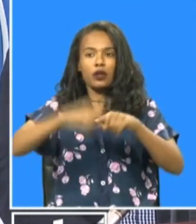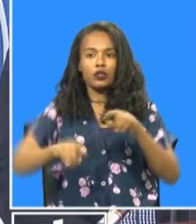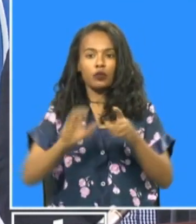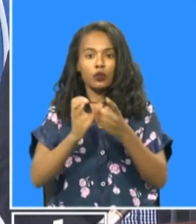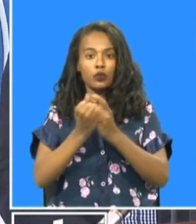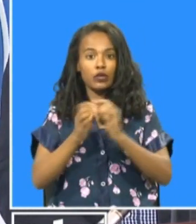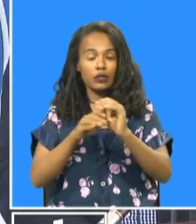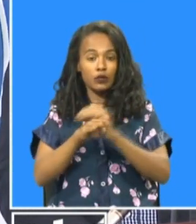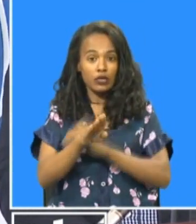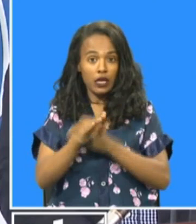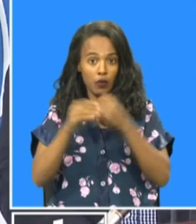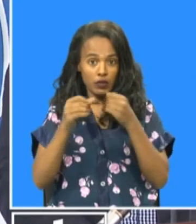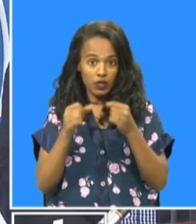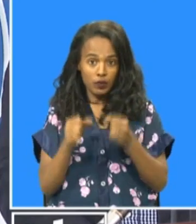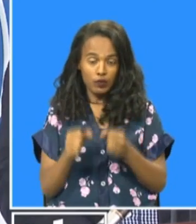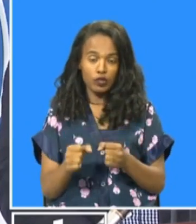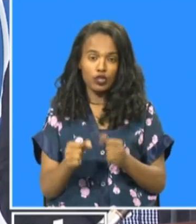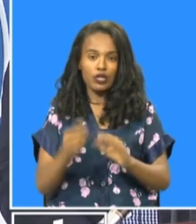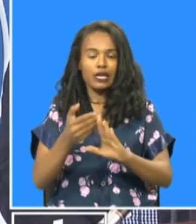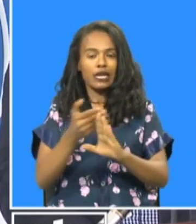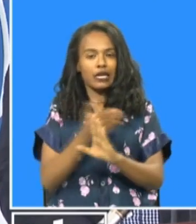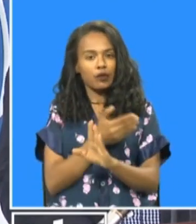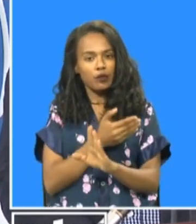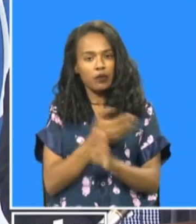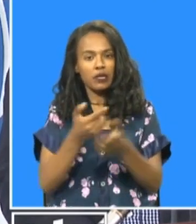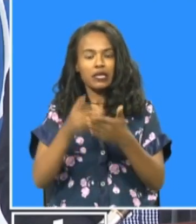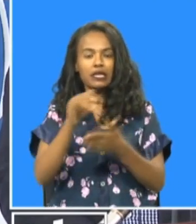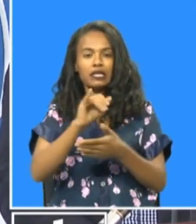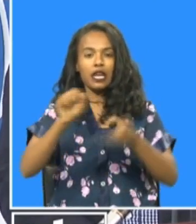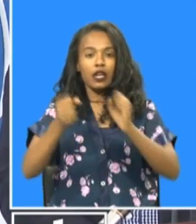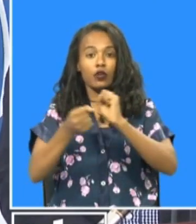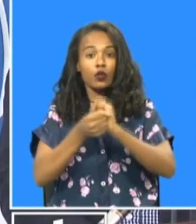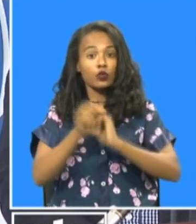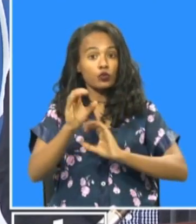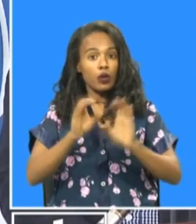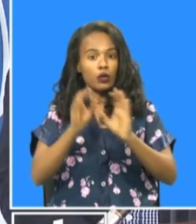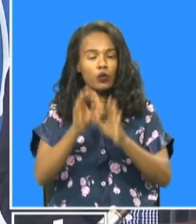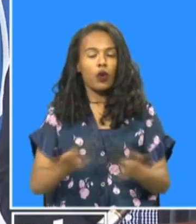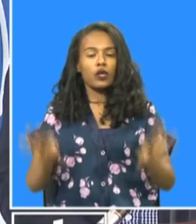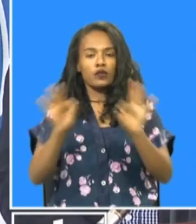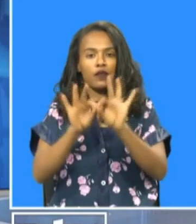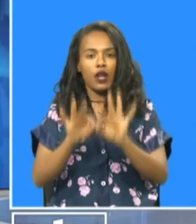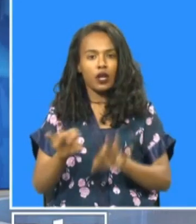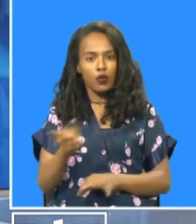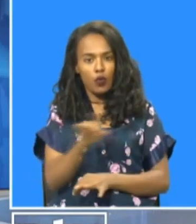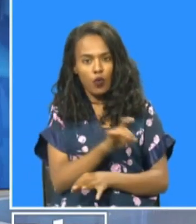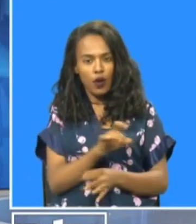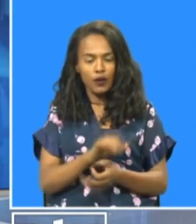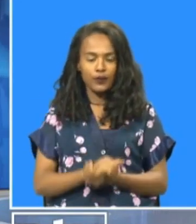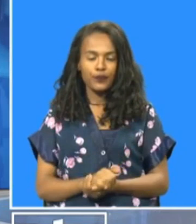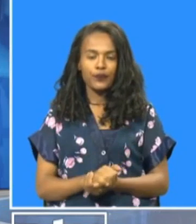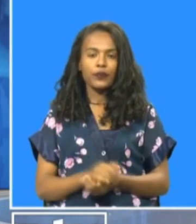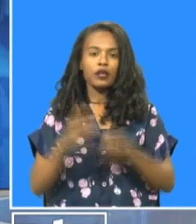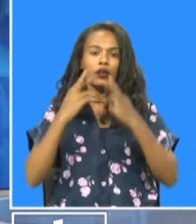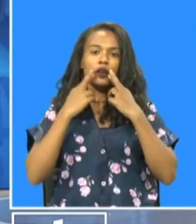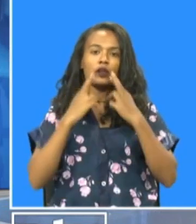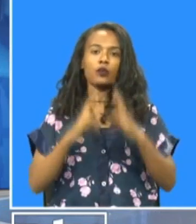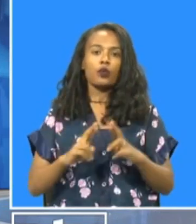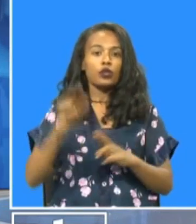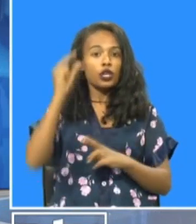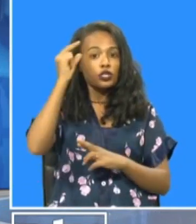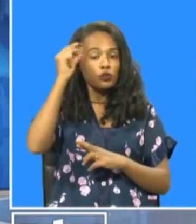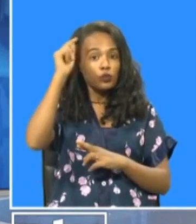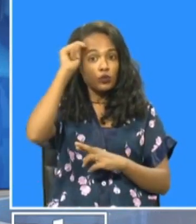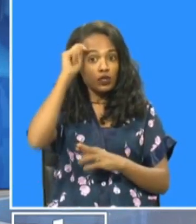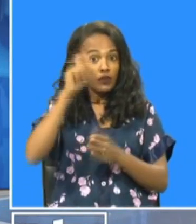ውስጥ ልንገባ ስለምንችል ቀደም ብለን የዚህን አይነት ለውጦች ማድረጉ አስፈላጊ ሆኗል። እንደ ሪፖርተራችን ብሩክ